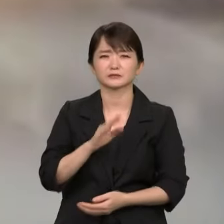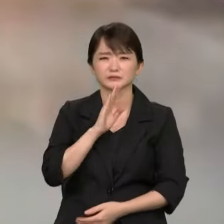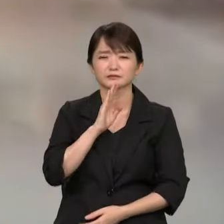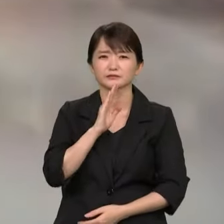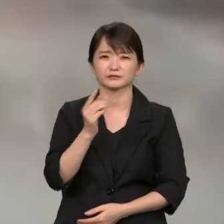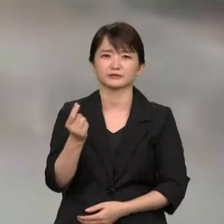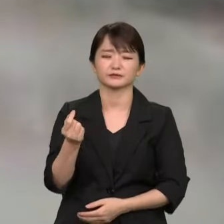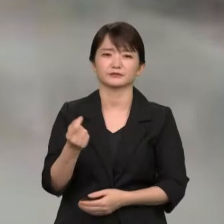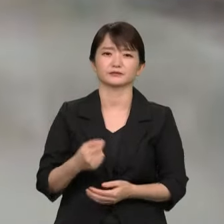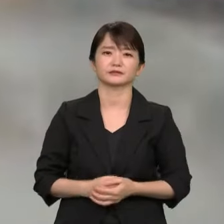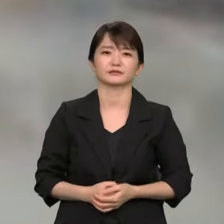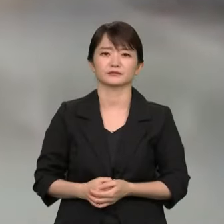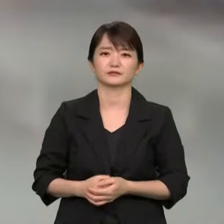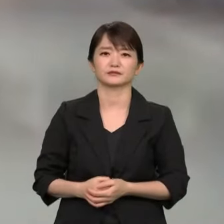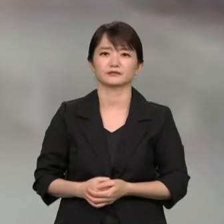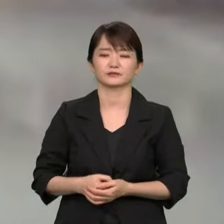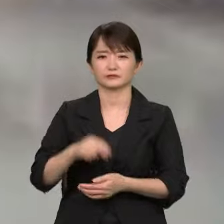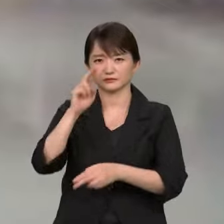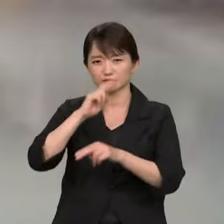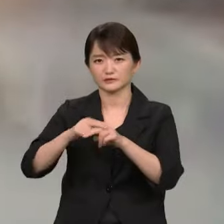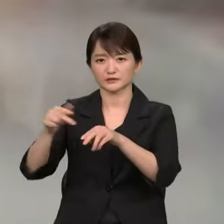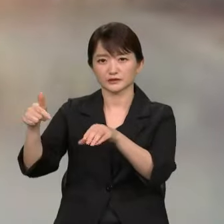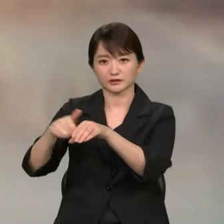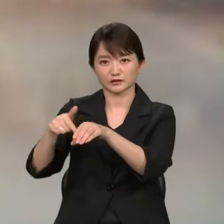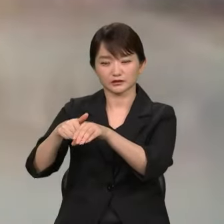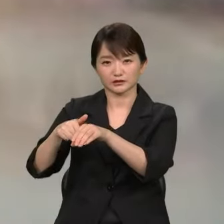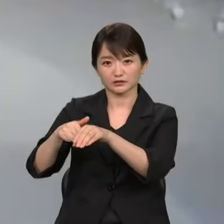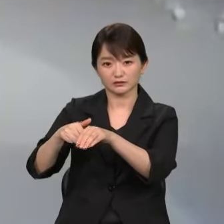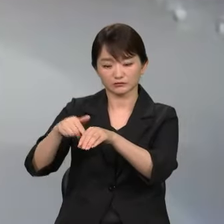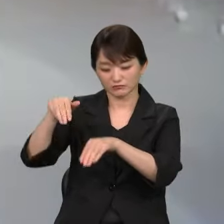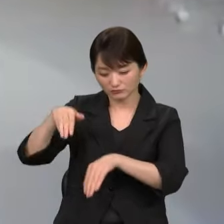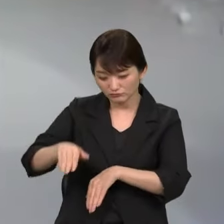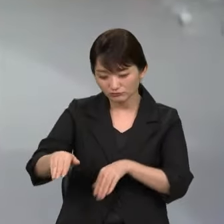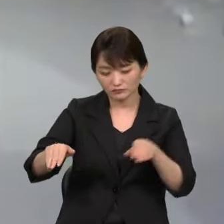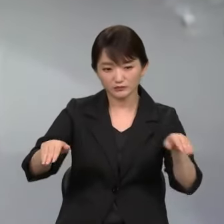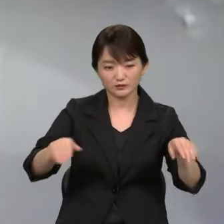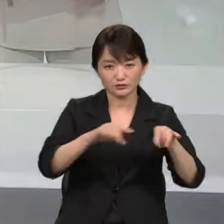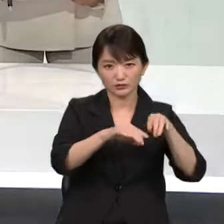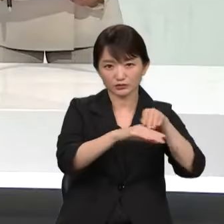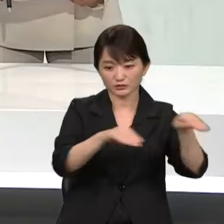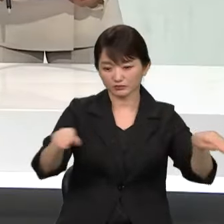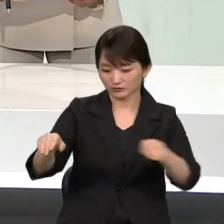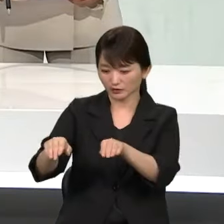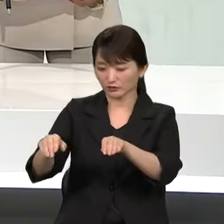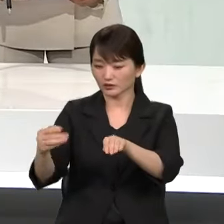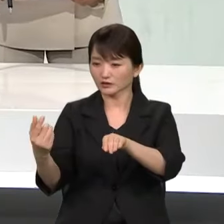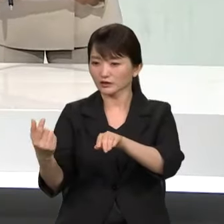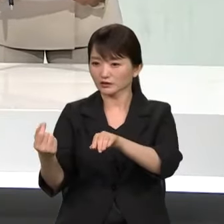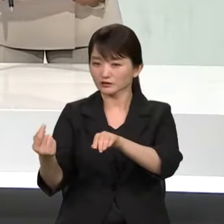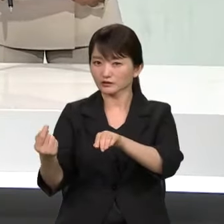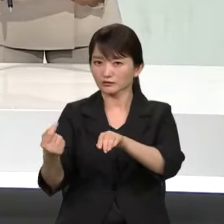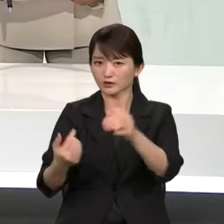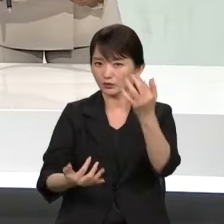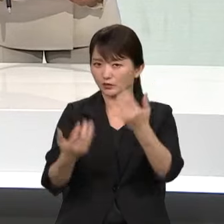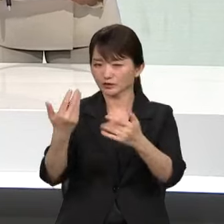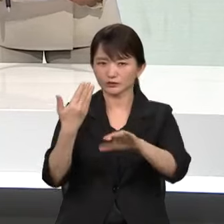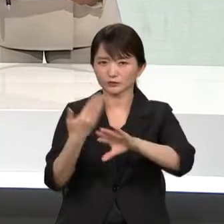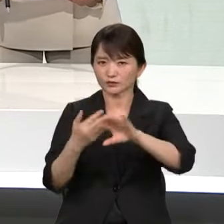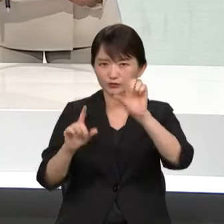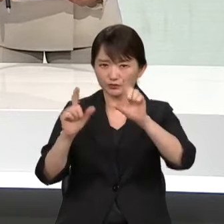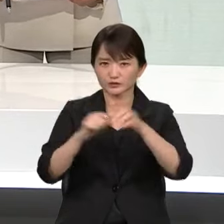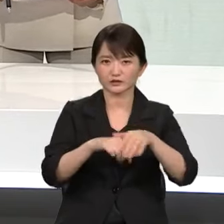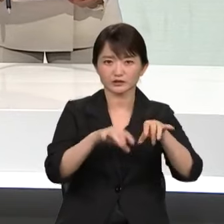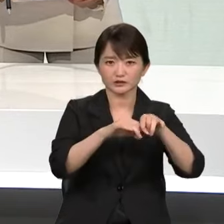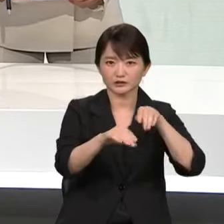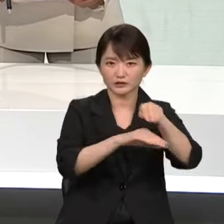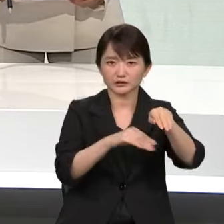가깝습니다 내형 기관차도 마찬가지 아니냐 지적도 있지만 화재 양상이 다릅니다 전기차 배터리는 팩